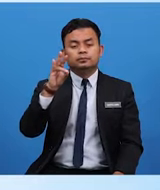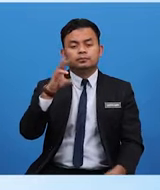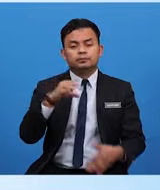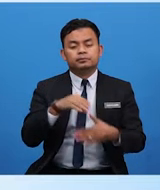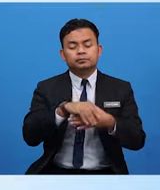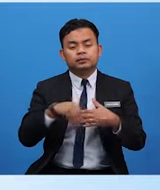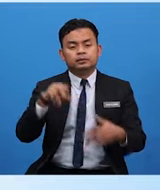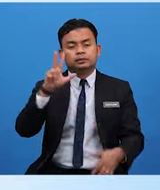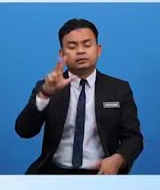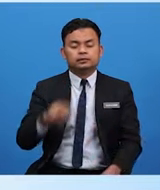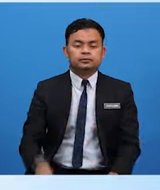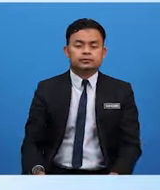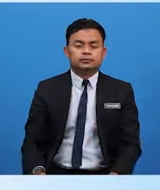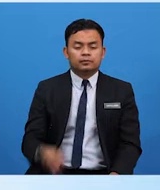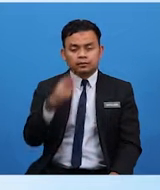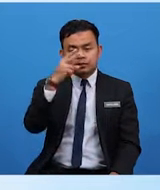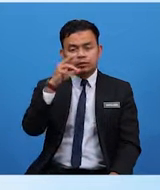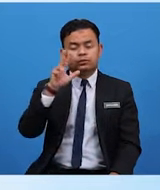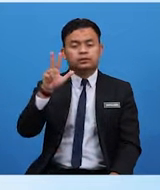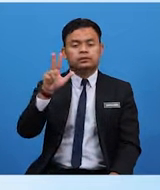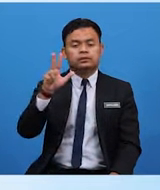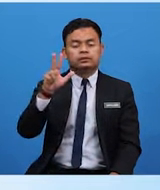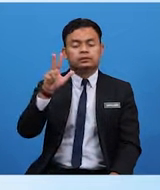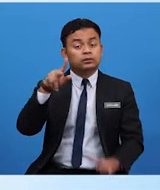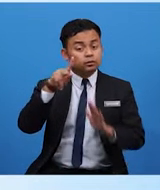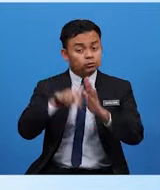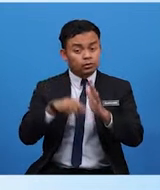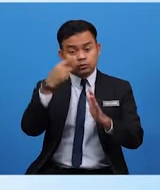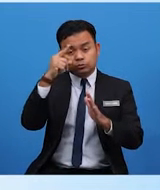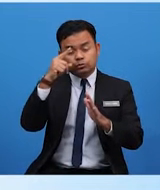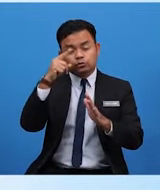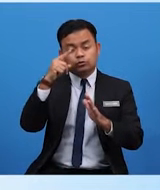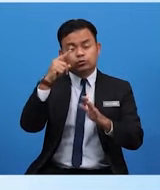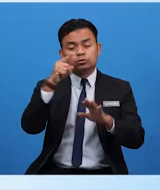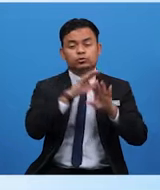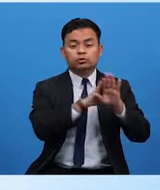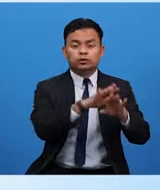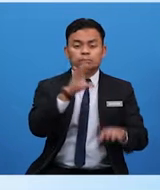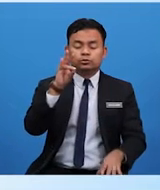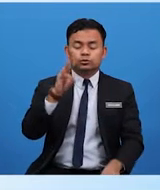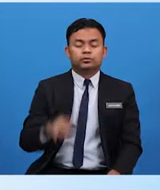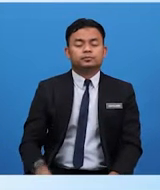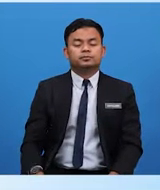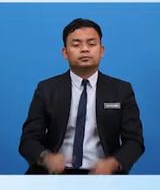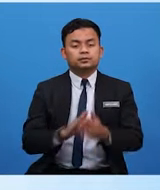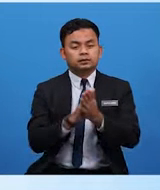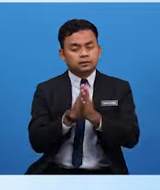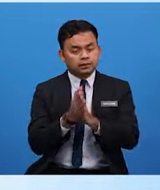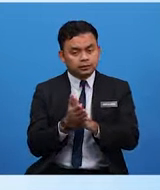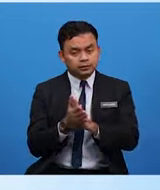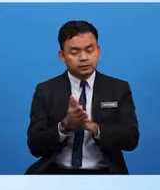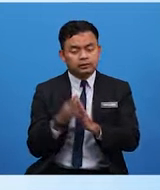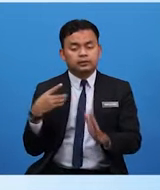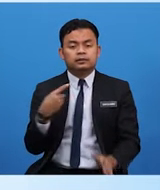baginya tidak mencukupi untuk ditolak dengan tujuh bukan oleh itu kita